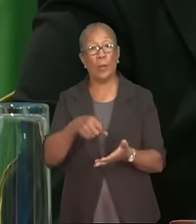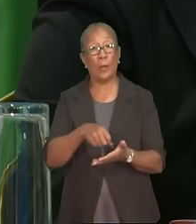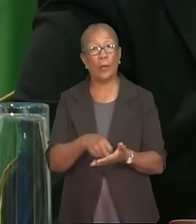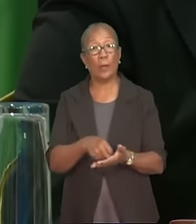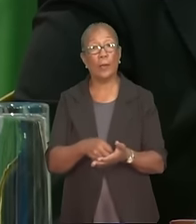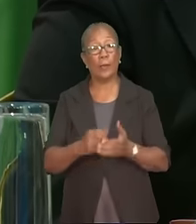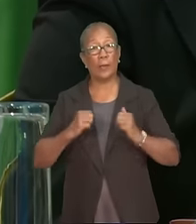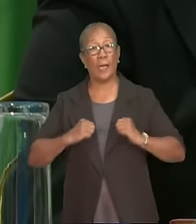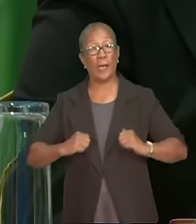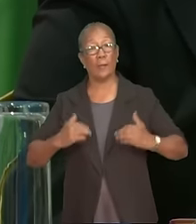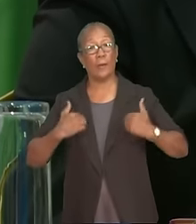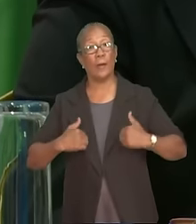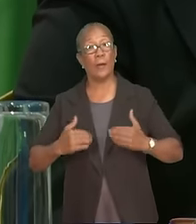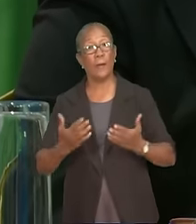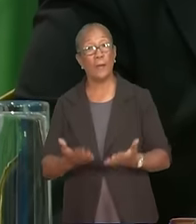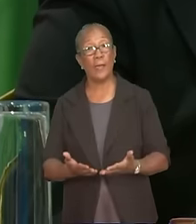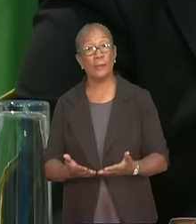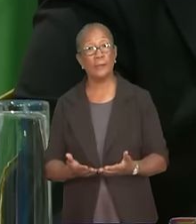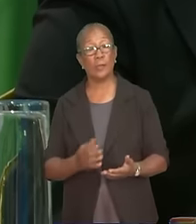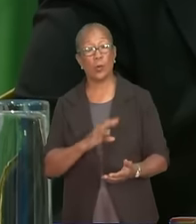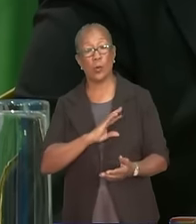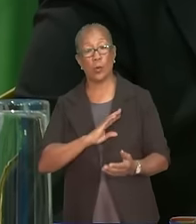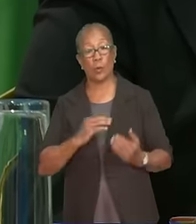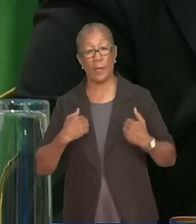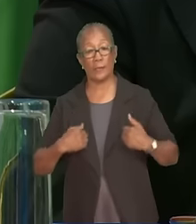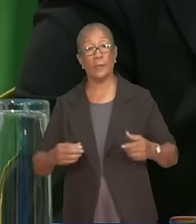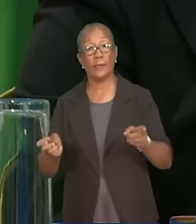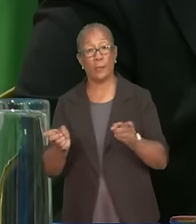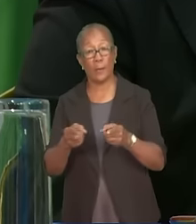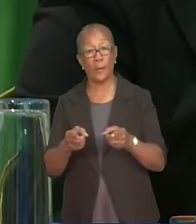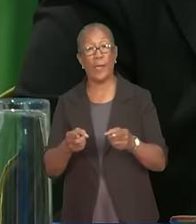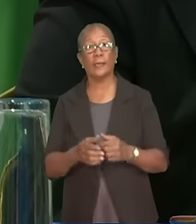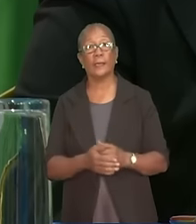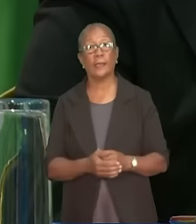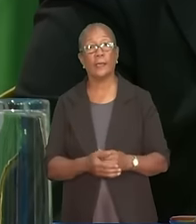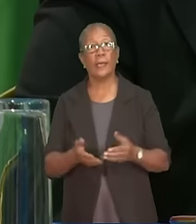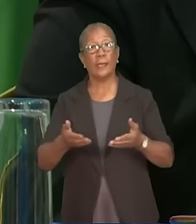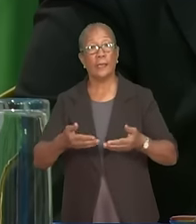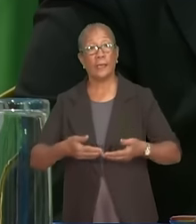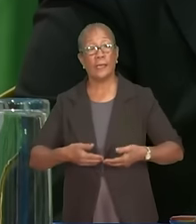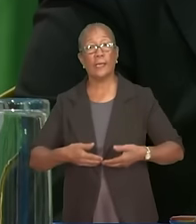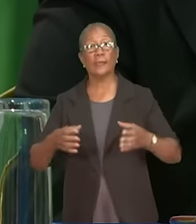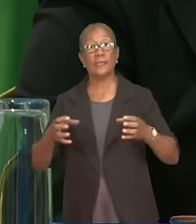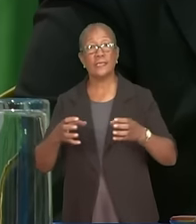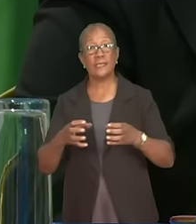en financiële bijstand voor mensen met een beperking, die krijgen dat dan samen met hun